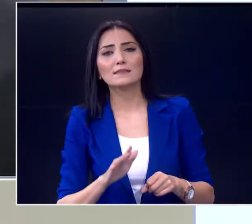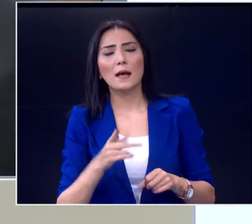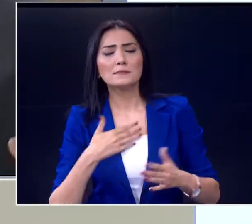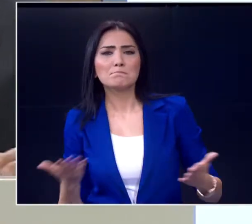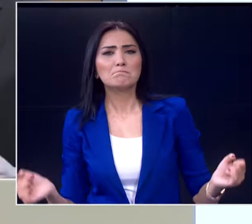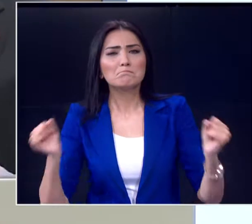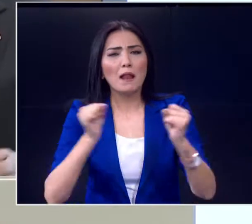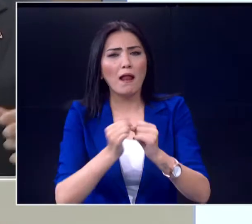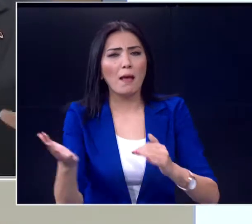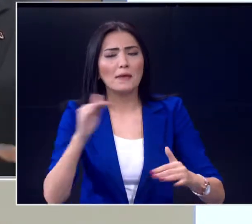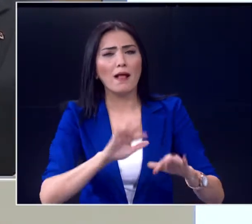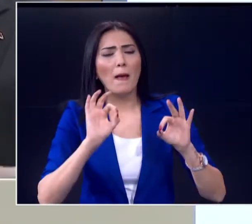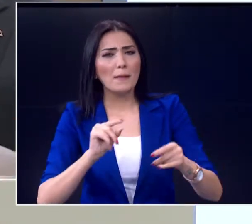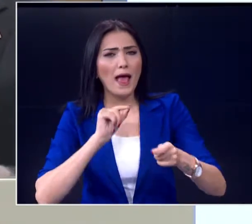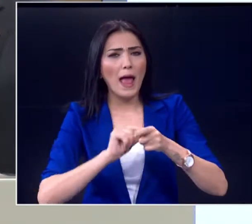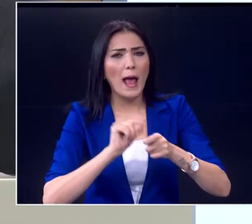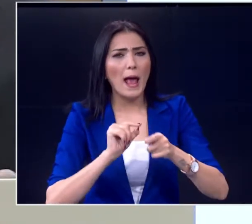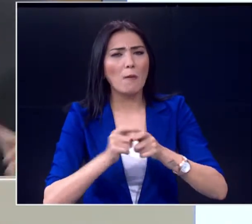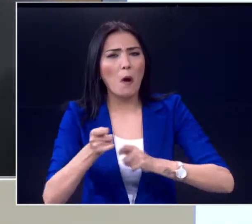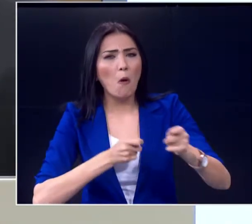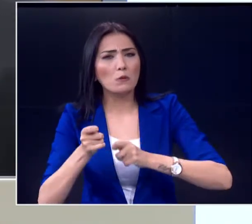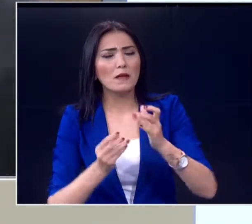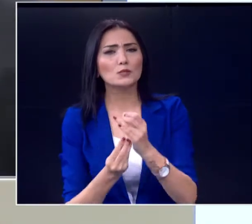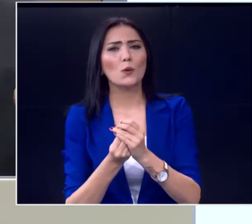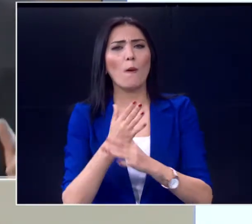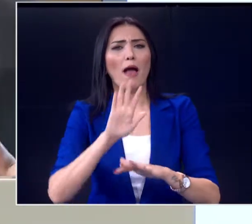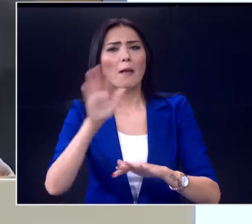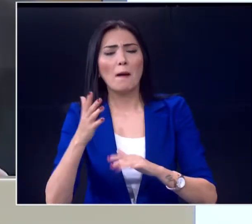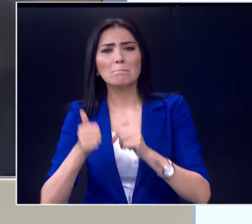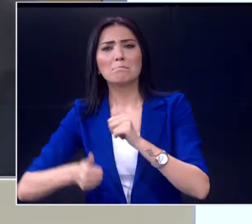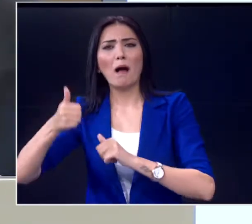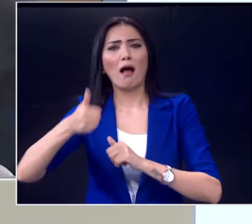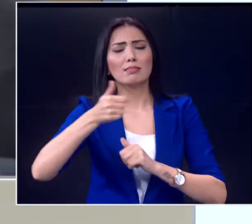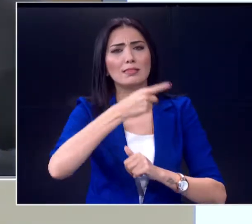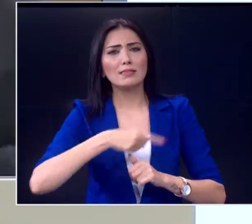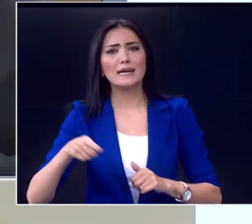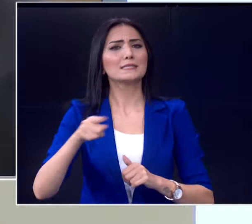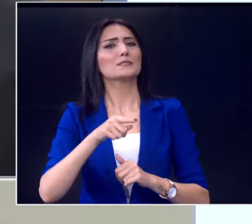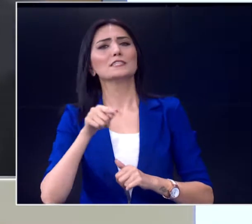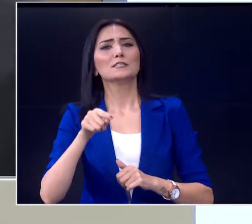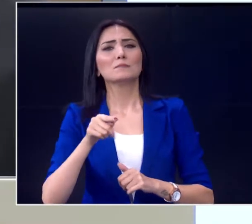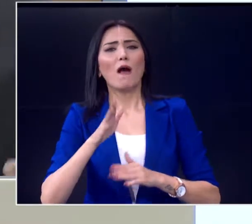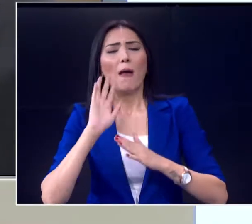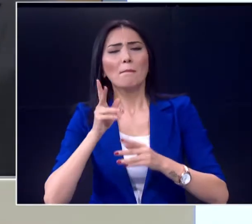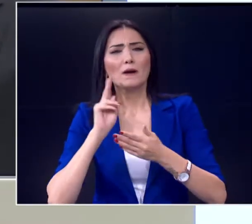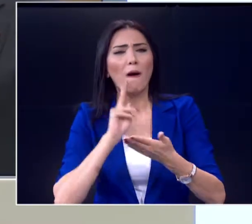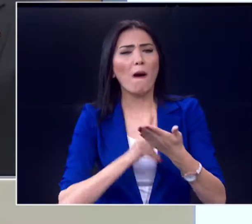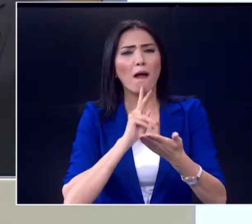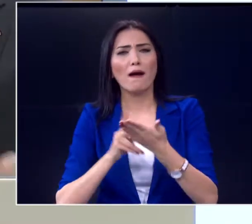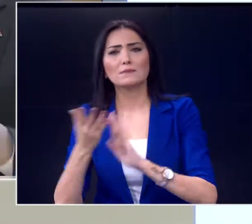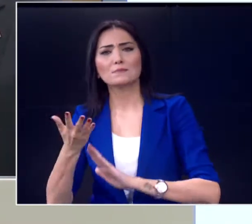araya geldik, hemen Ekonomik Koordinasyon Kurulu, ilgili bakanlarımız seri halde kararlar